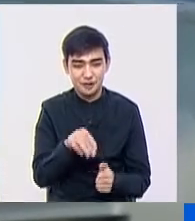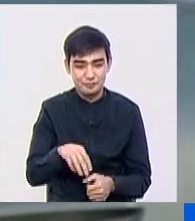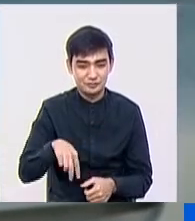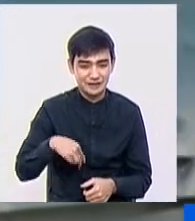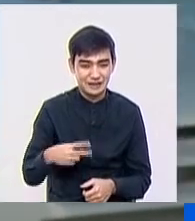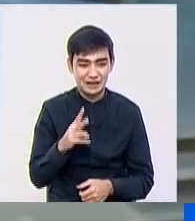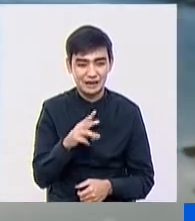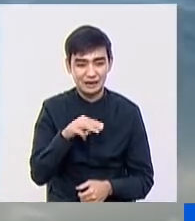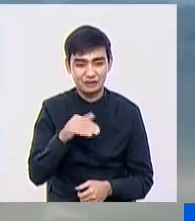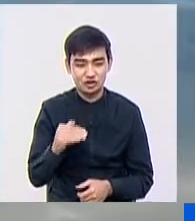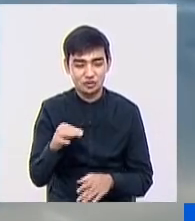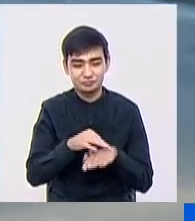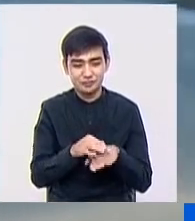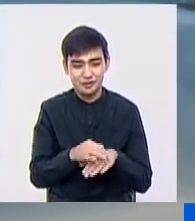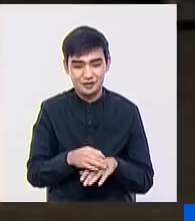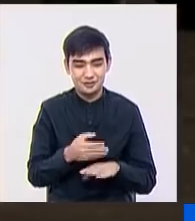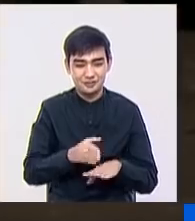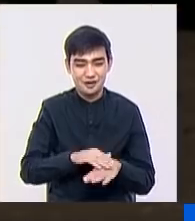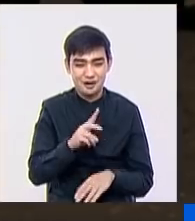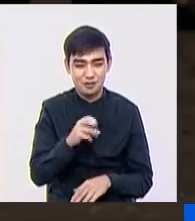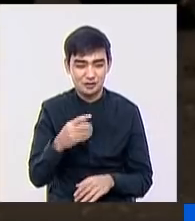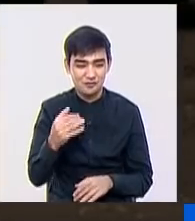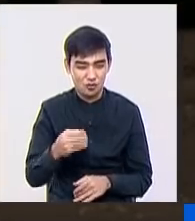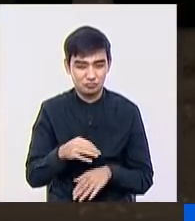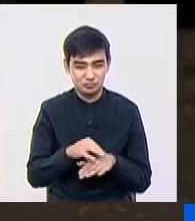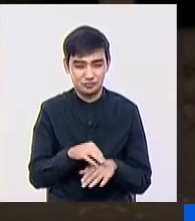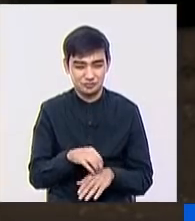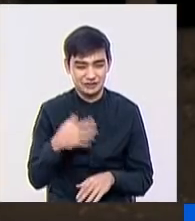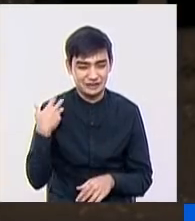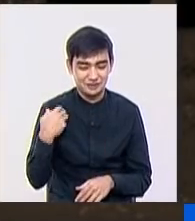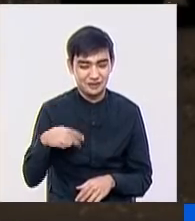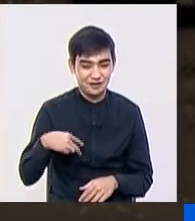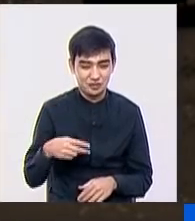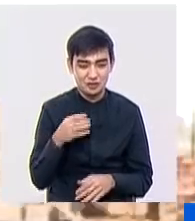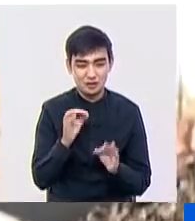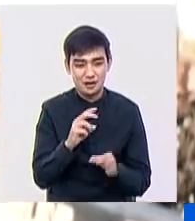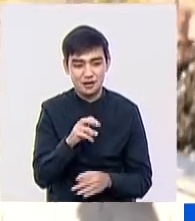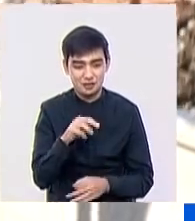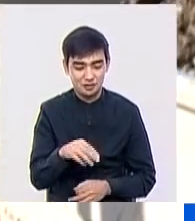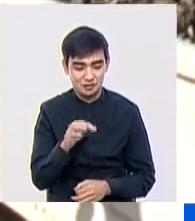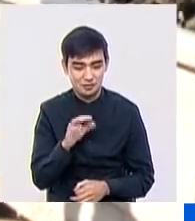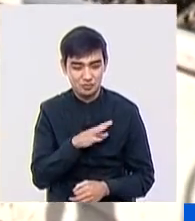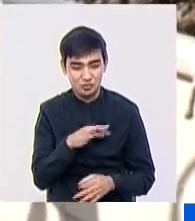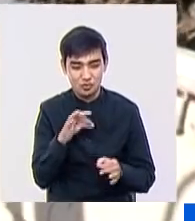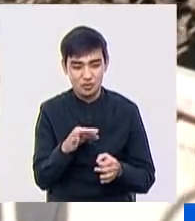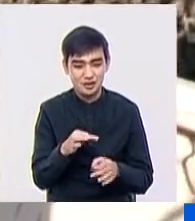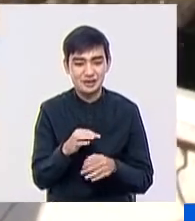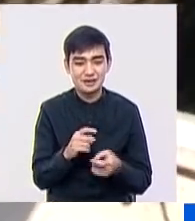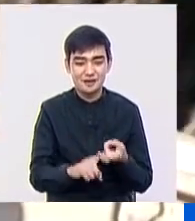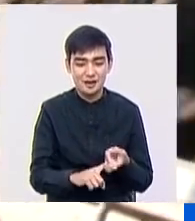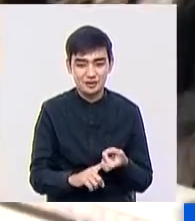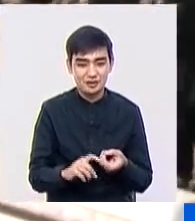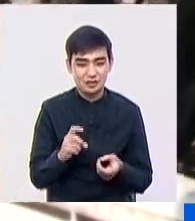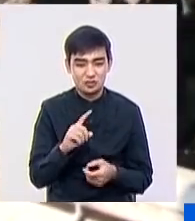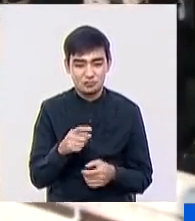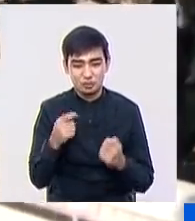директора КТЖ «Грузовые перевозки» Ханат Кобесов. По его словам, ажиотаж спекулятивный и связан непосредственно